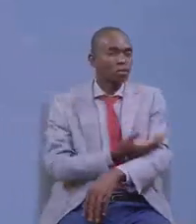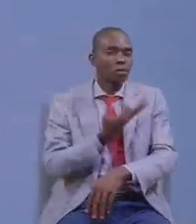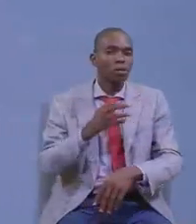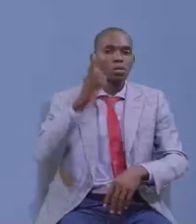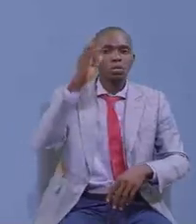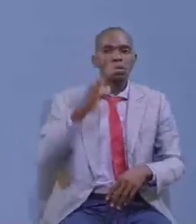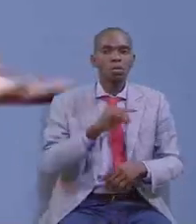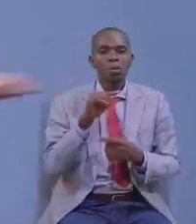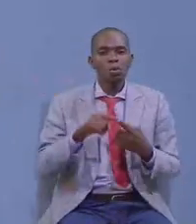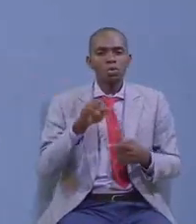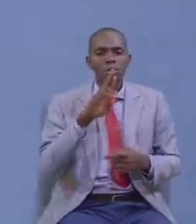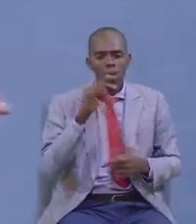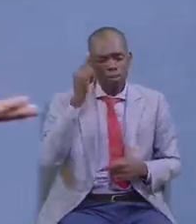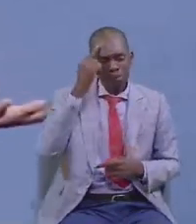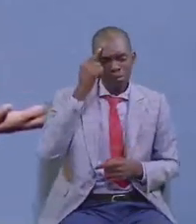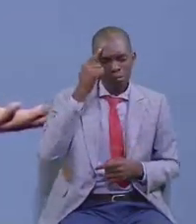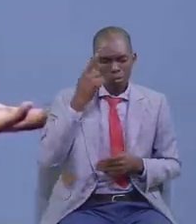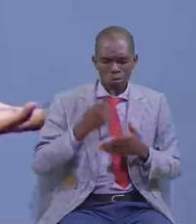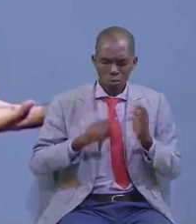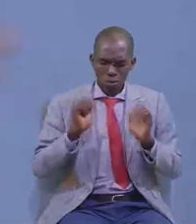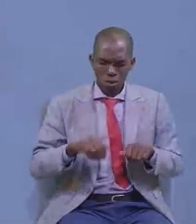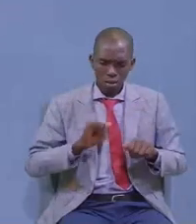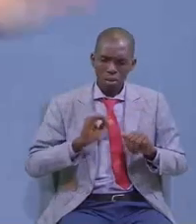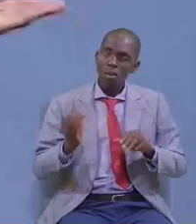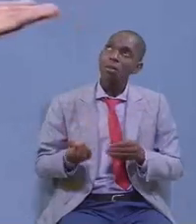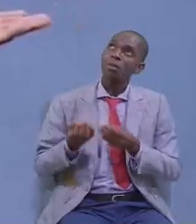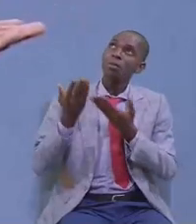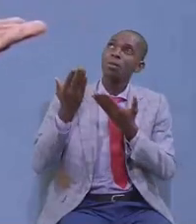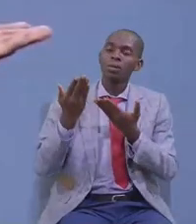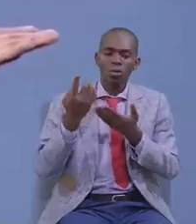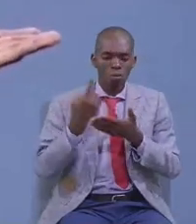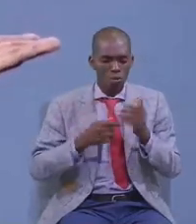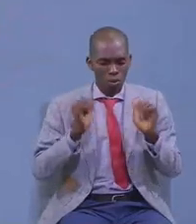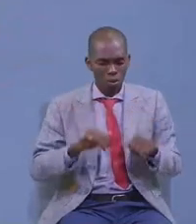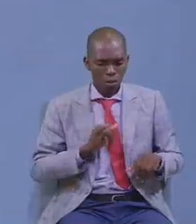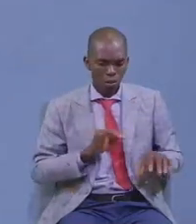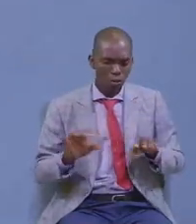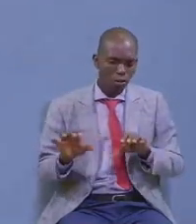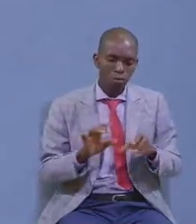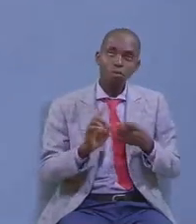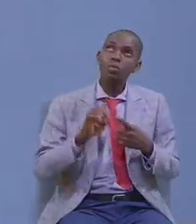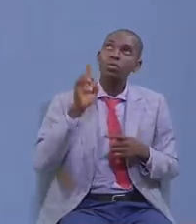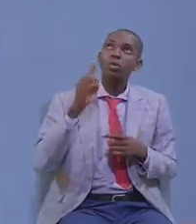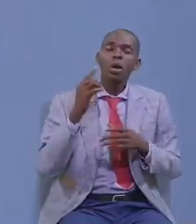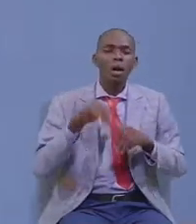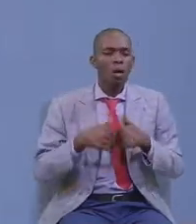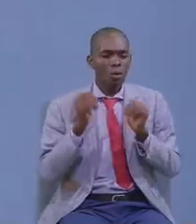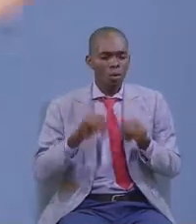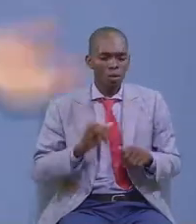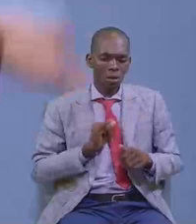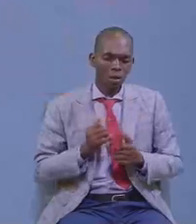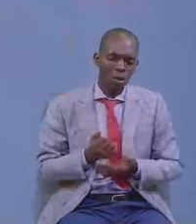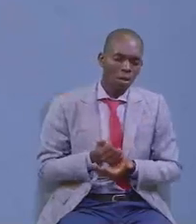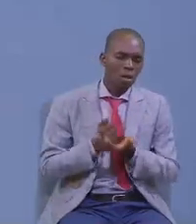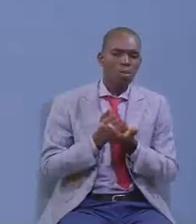Quand tu penses à qu'est-ce que je vais donner, qu'est-ce que je peux faire, comment je peux aider, comment je peux